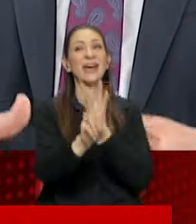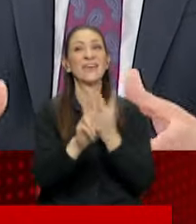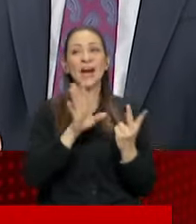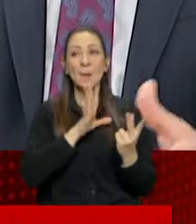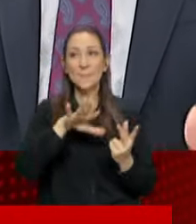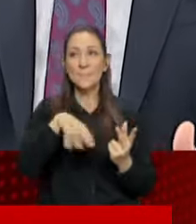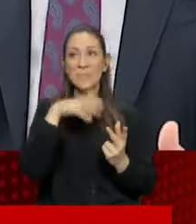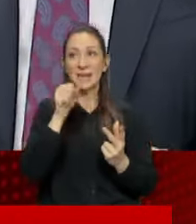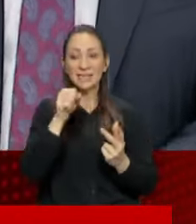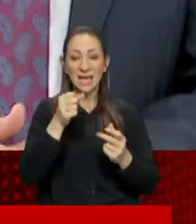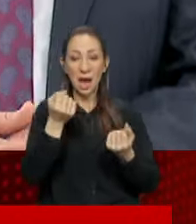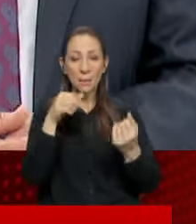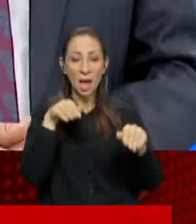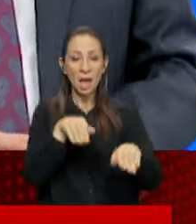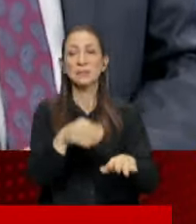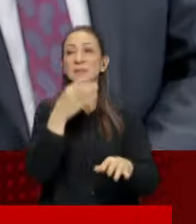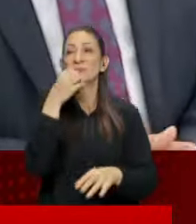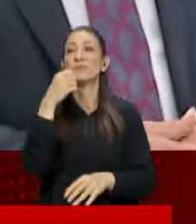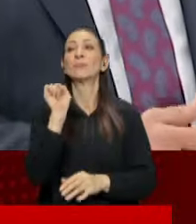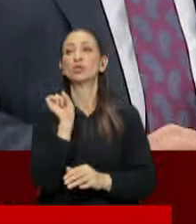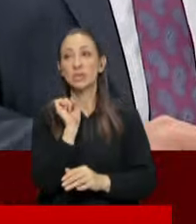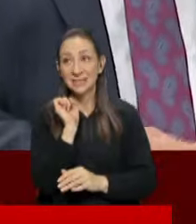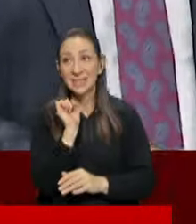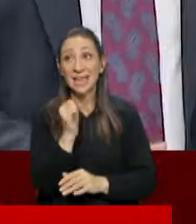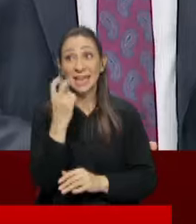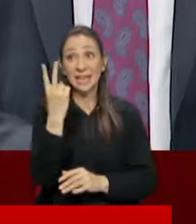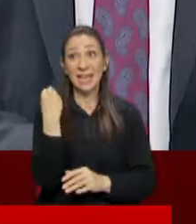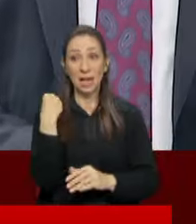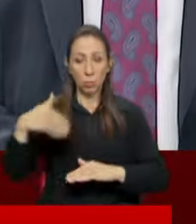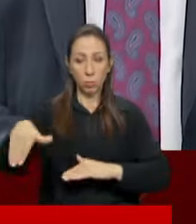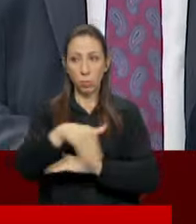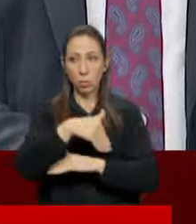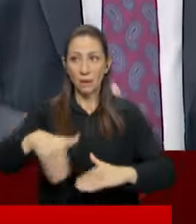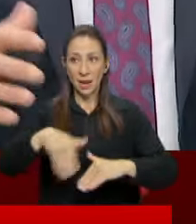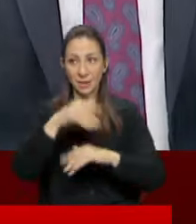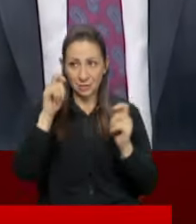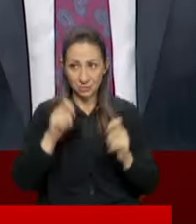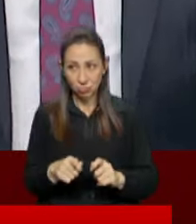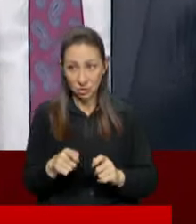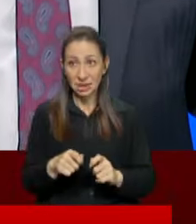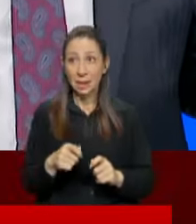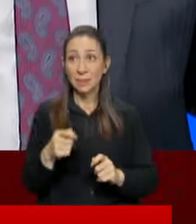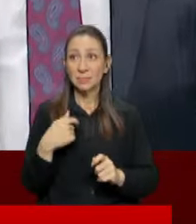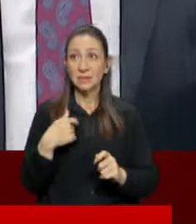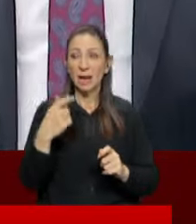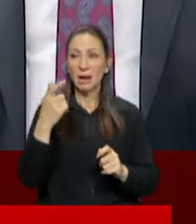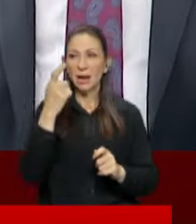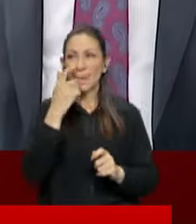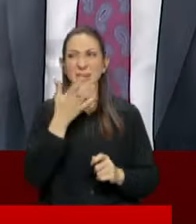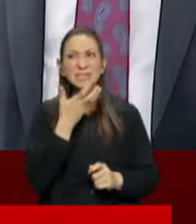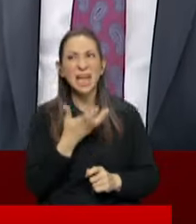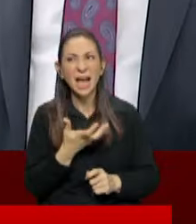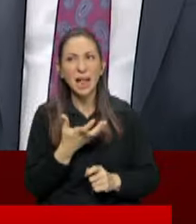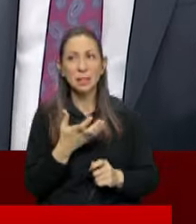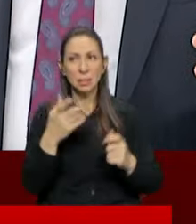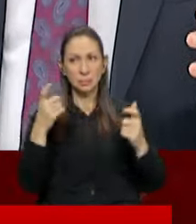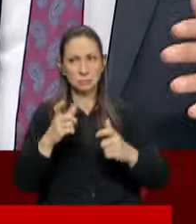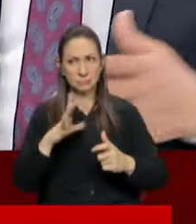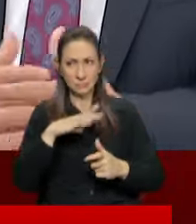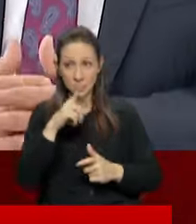Merkeze trafiği sokmayacağız. İki yeni bulvar yapacağız. Bizim kaba sakal mevkimiz